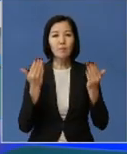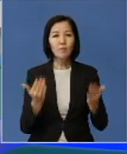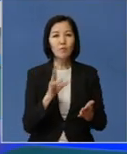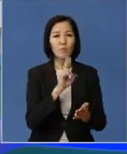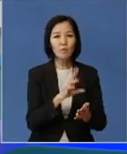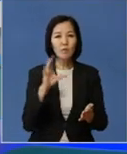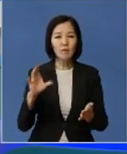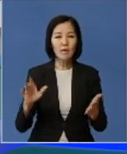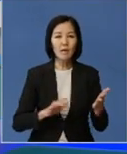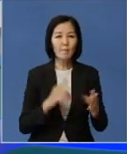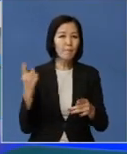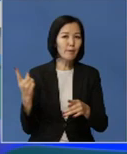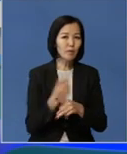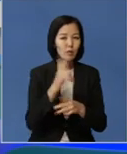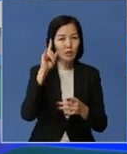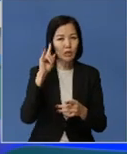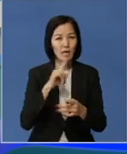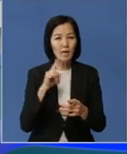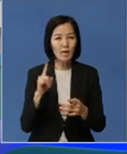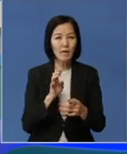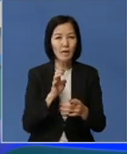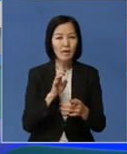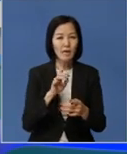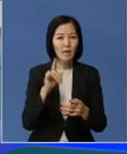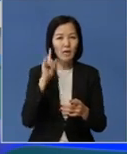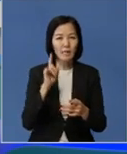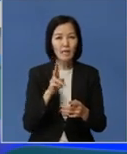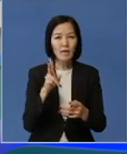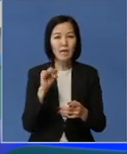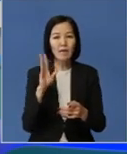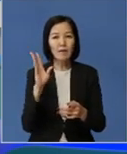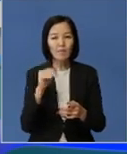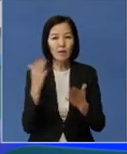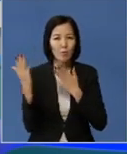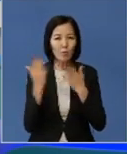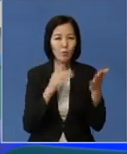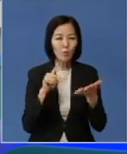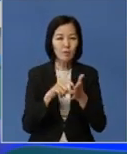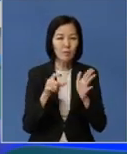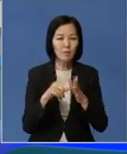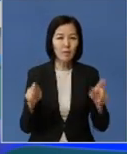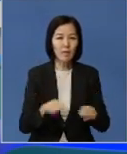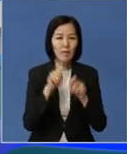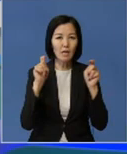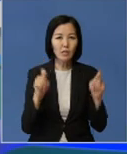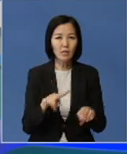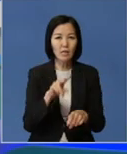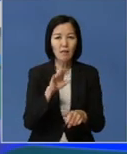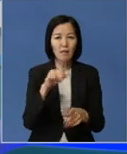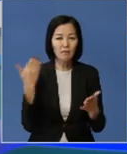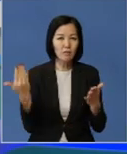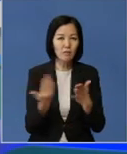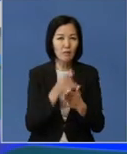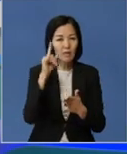Бүгін Нұр-Сұлтанда алғаш рет жаңа қазақ әліпбиі емле ережелерін оқыту сыныптары ашылды. Мақсат, латын негізде жаңа